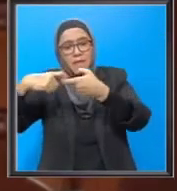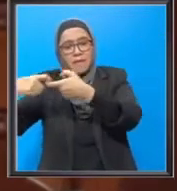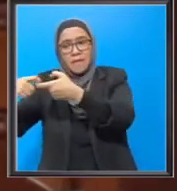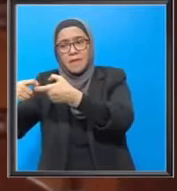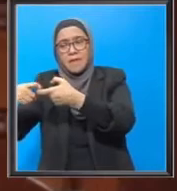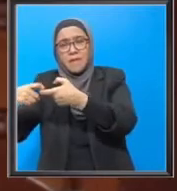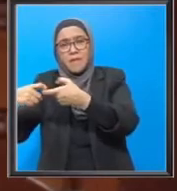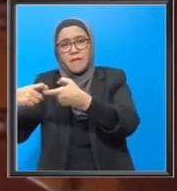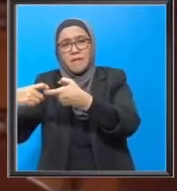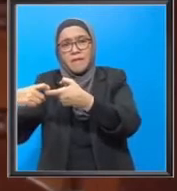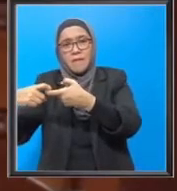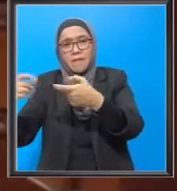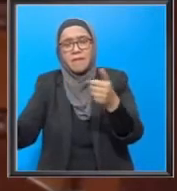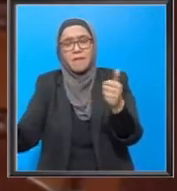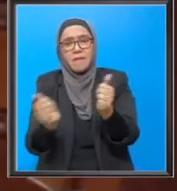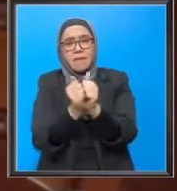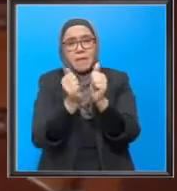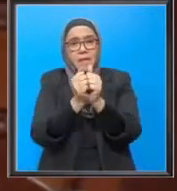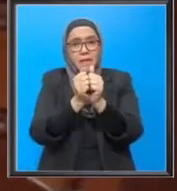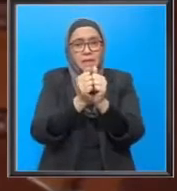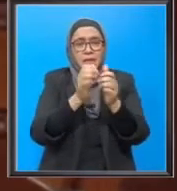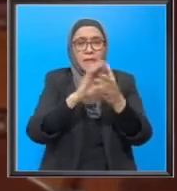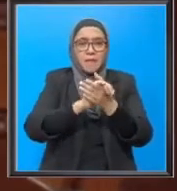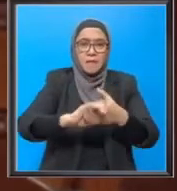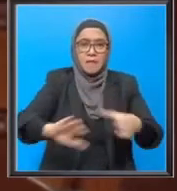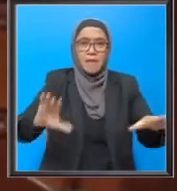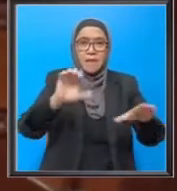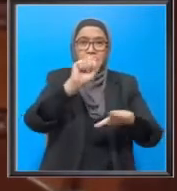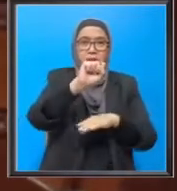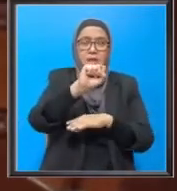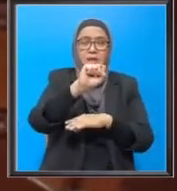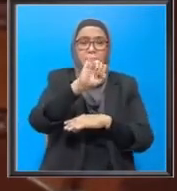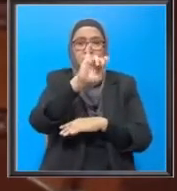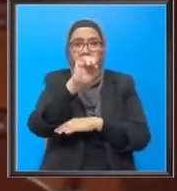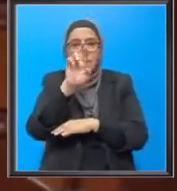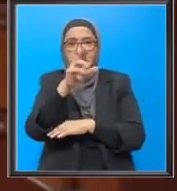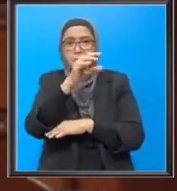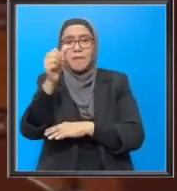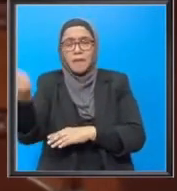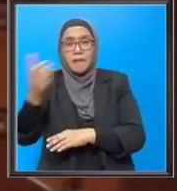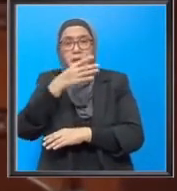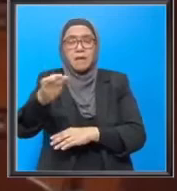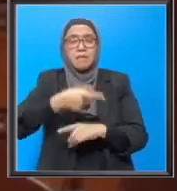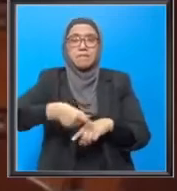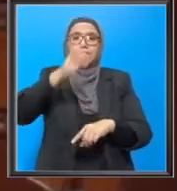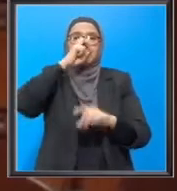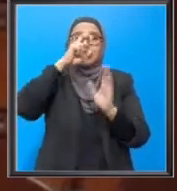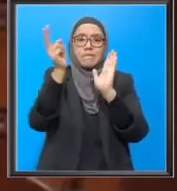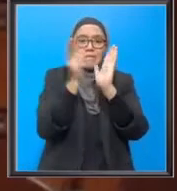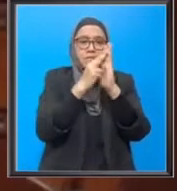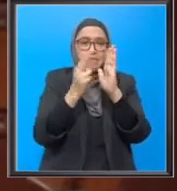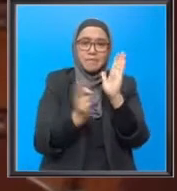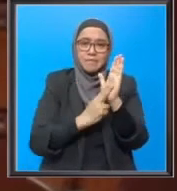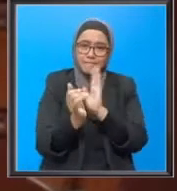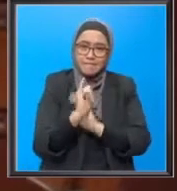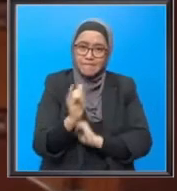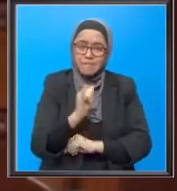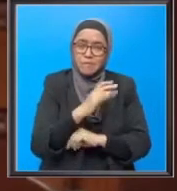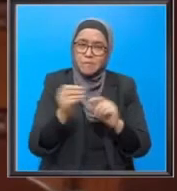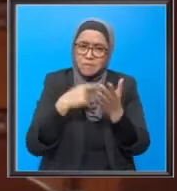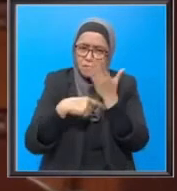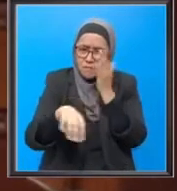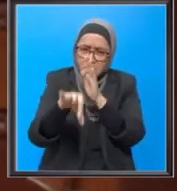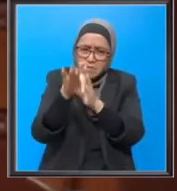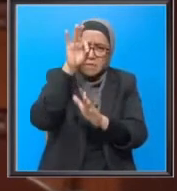tanpa juga dengan berkaitan dengan kecamatan sawoo dan sebagainya selain daripada pengawasan undang-undang dan didapati di antara punca yang